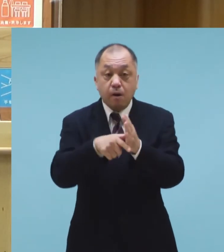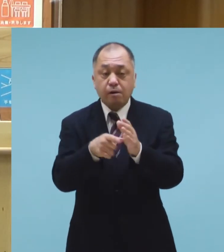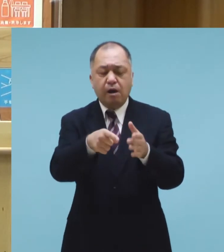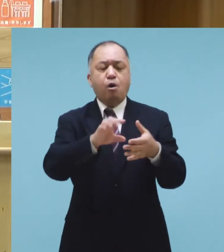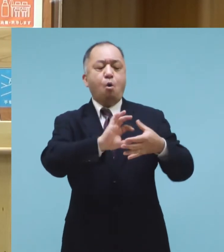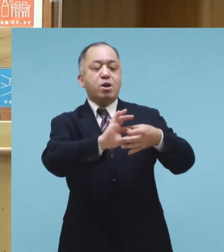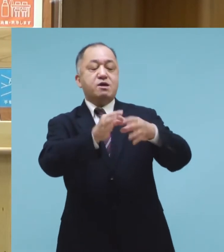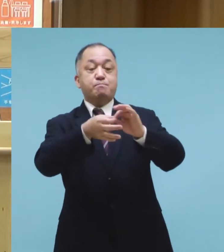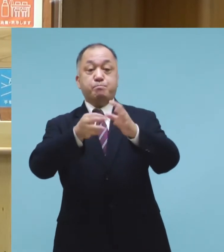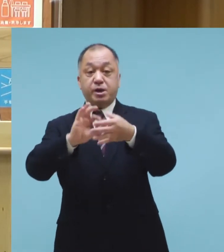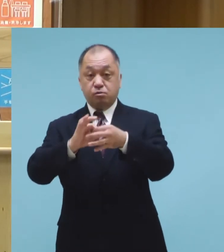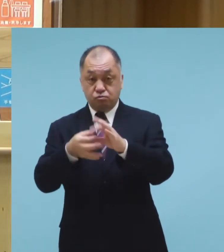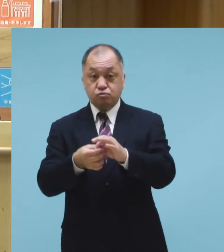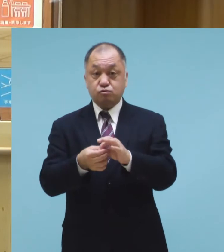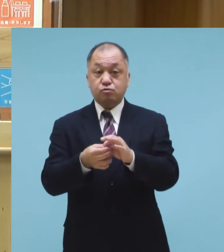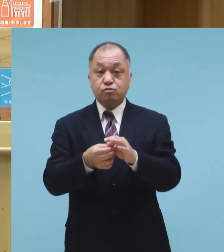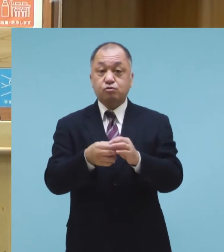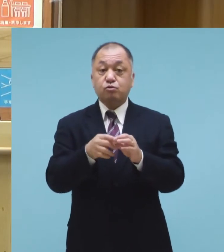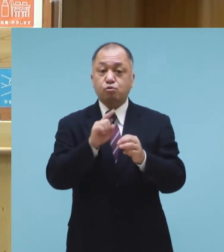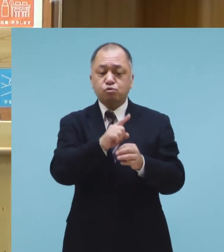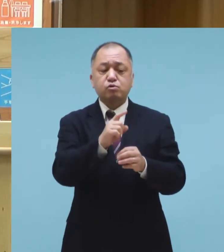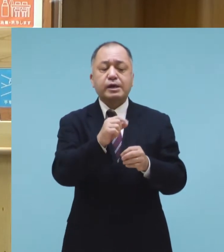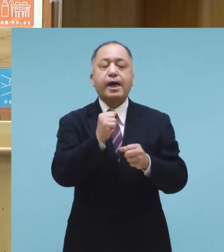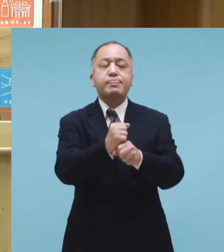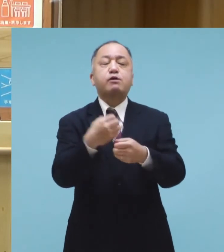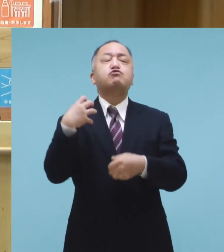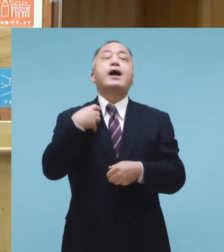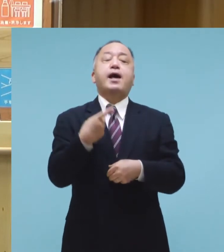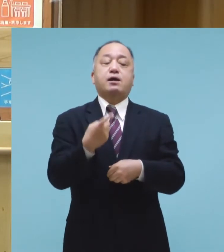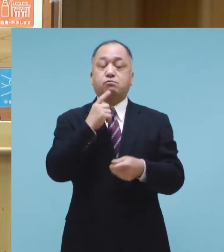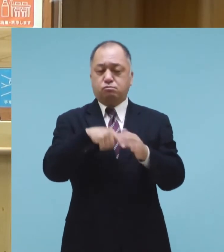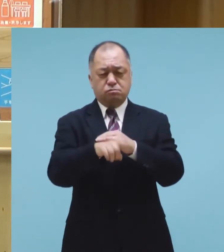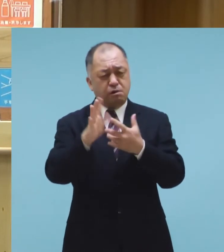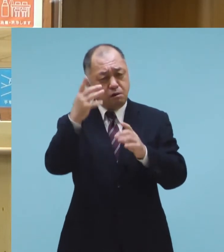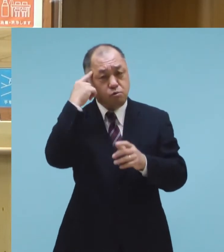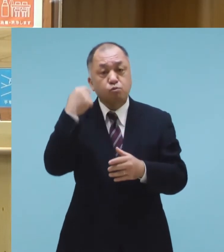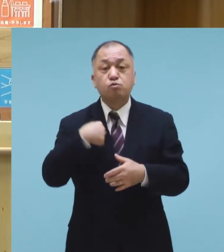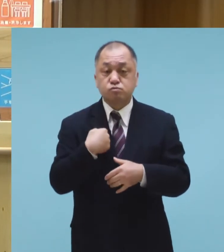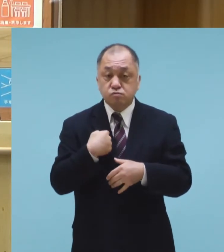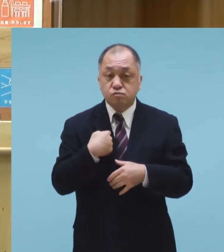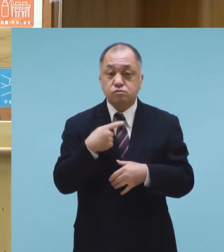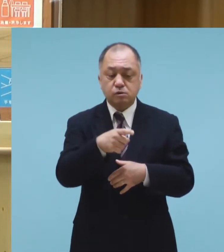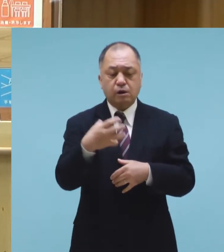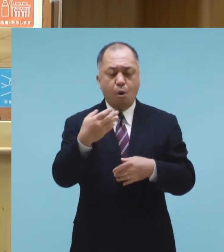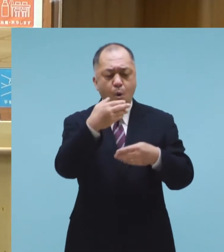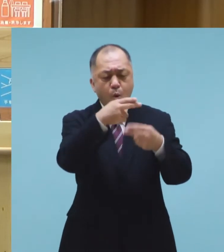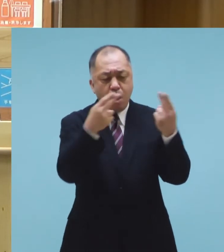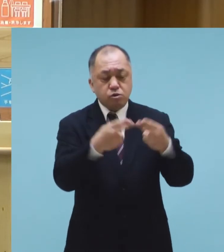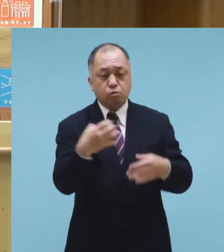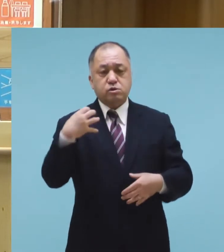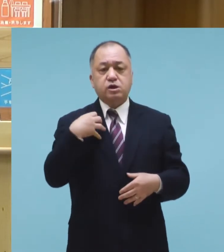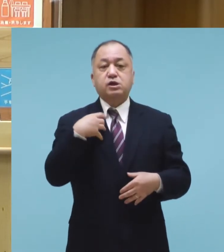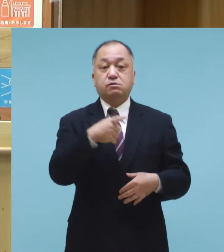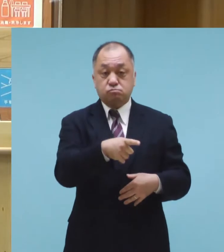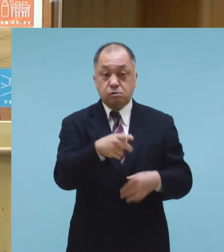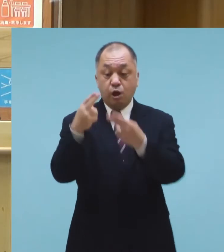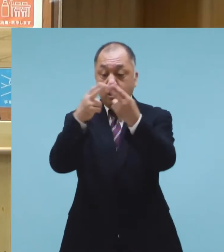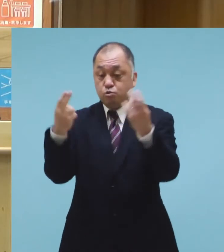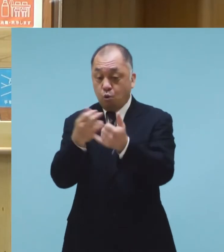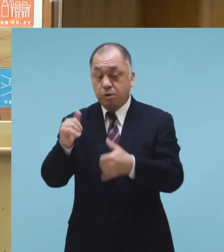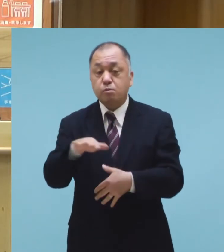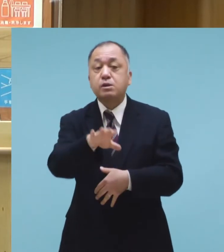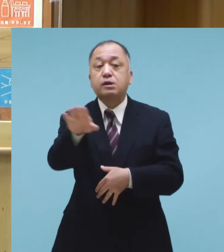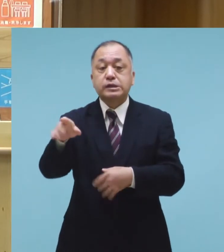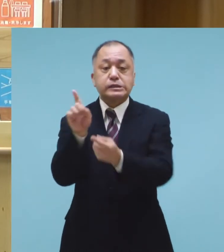ックがやってる方だからっていうことにならないと思うんですけれども、そういった部分での責任ですとか、道民にまだ